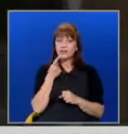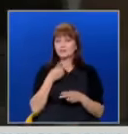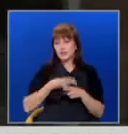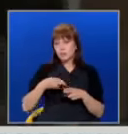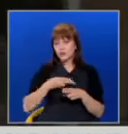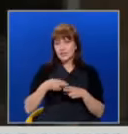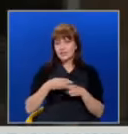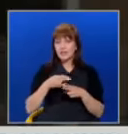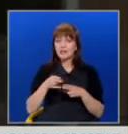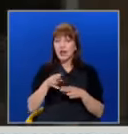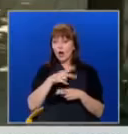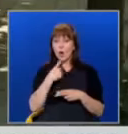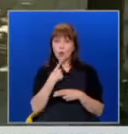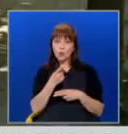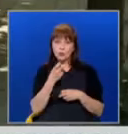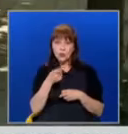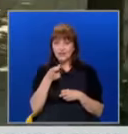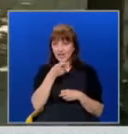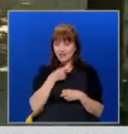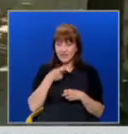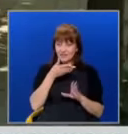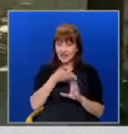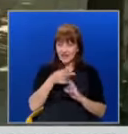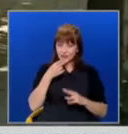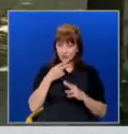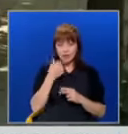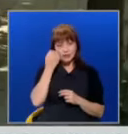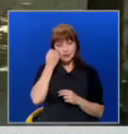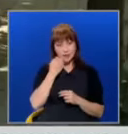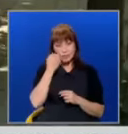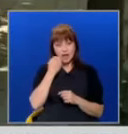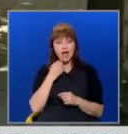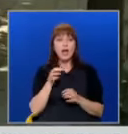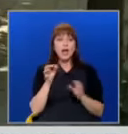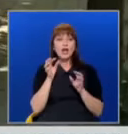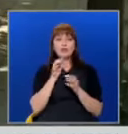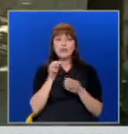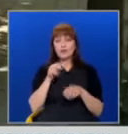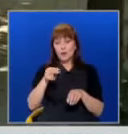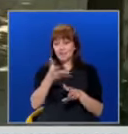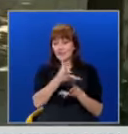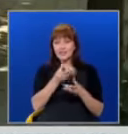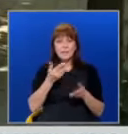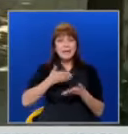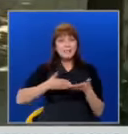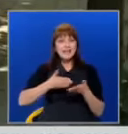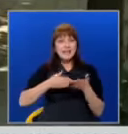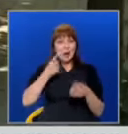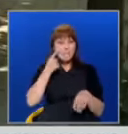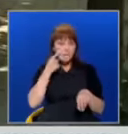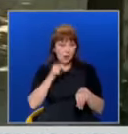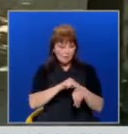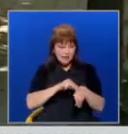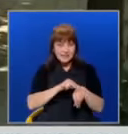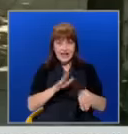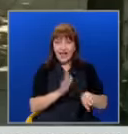хигиенните условия в заведението са добри. В нито един от показателите, нито от отривки, нито от ръцете на